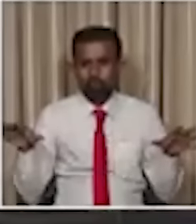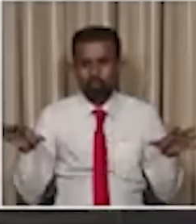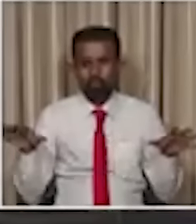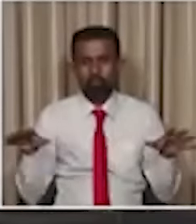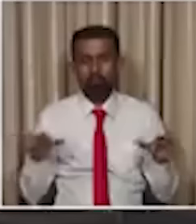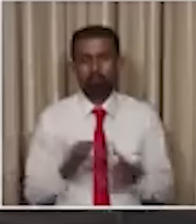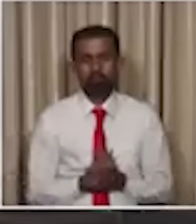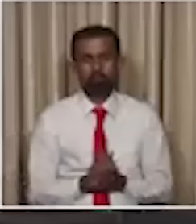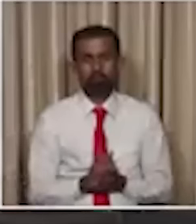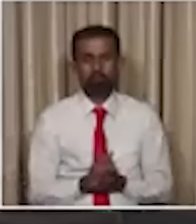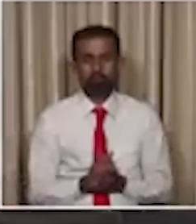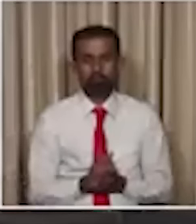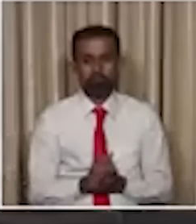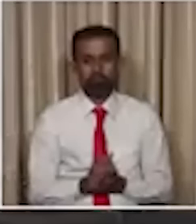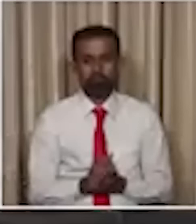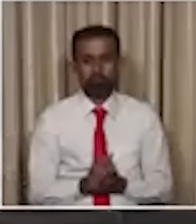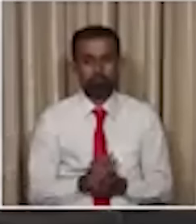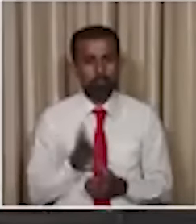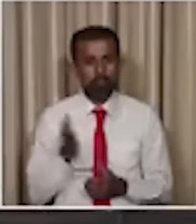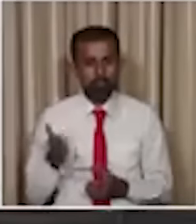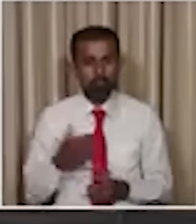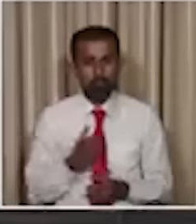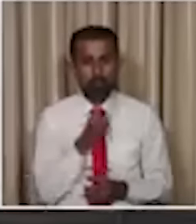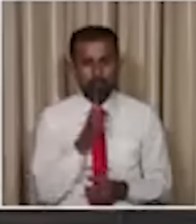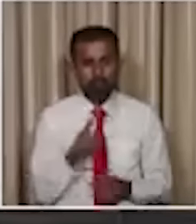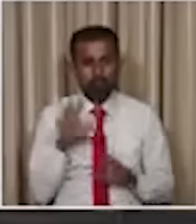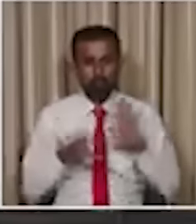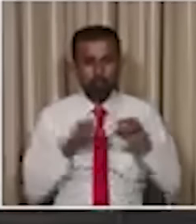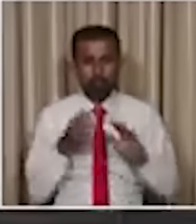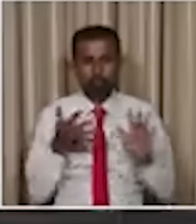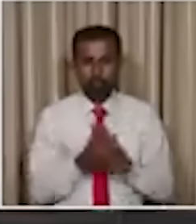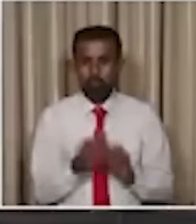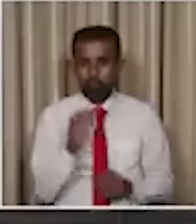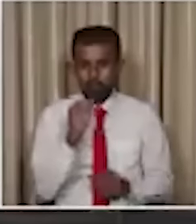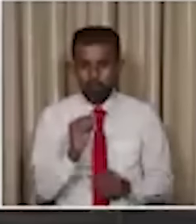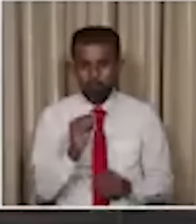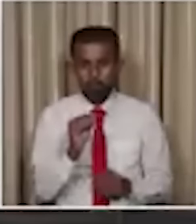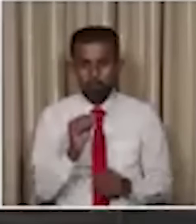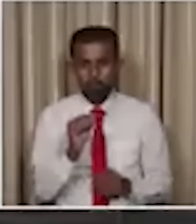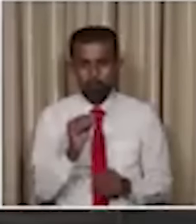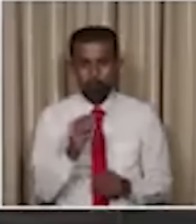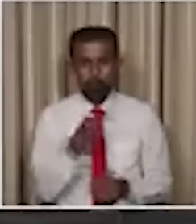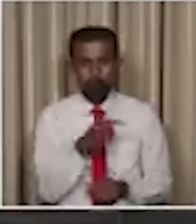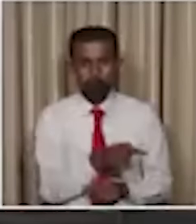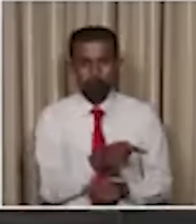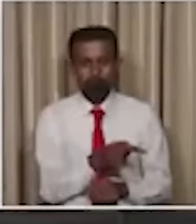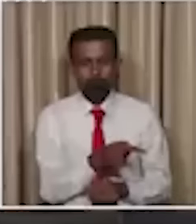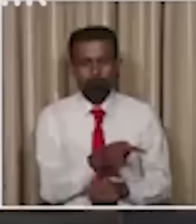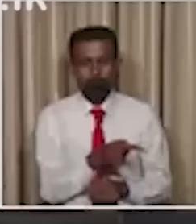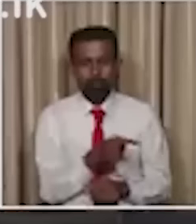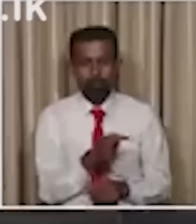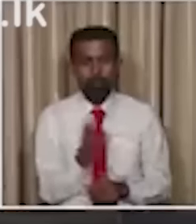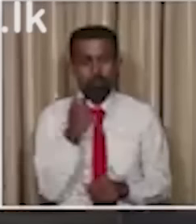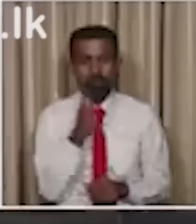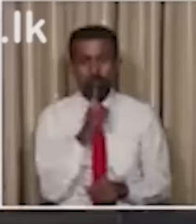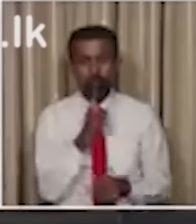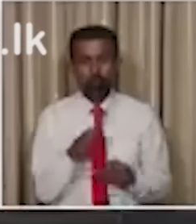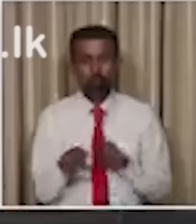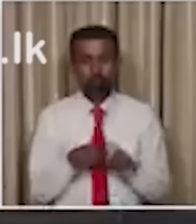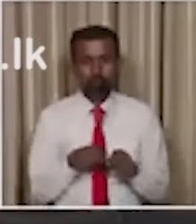නිසයි. මේ මම කියපු තොරතුරු වැරදි නම් ඒවට ඒ මං මුලින් කිව්වා